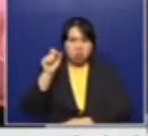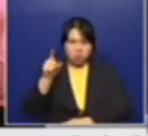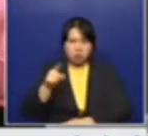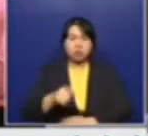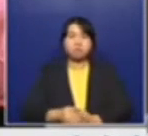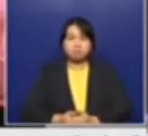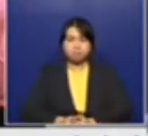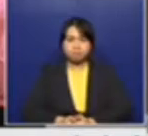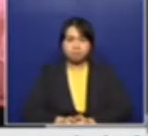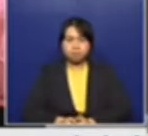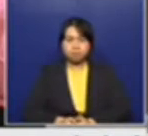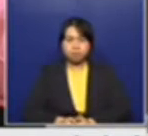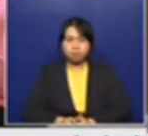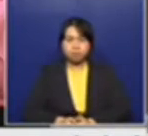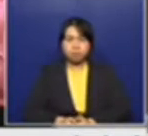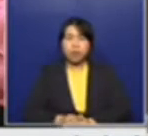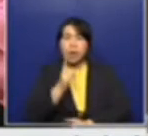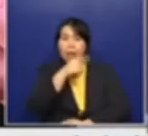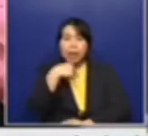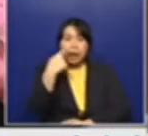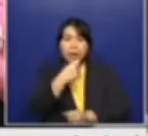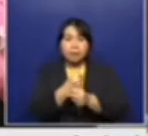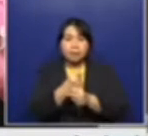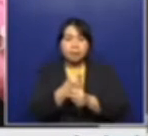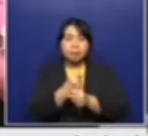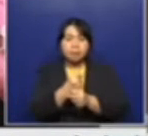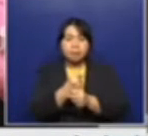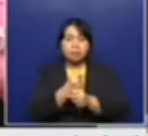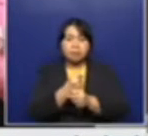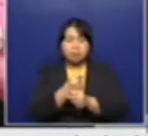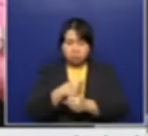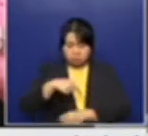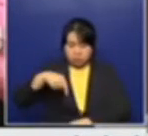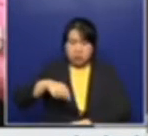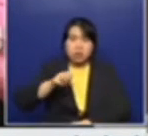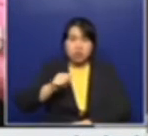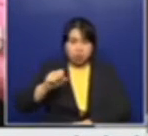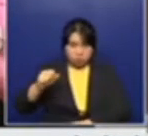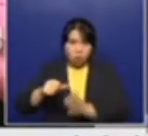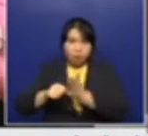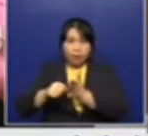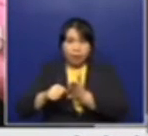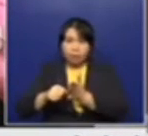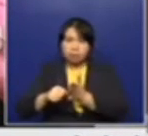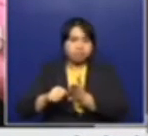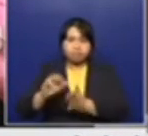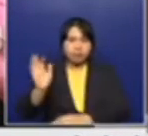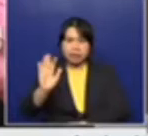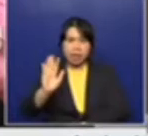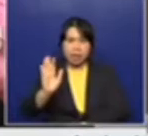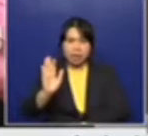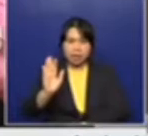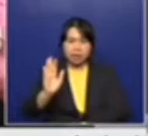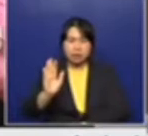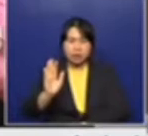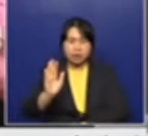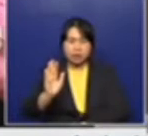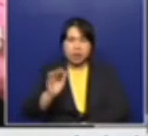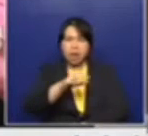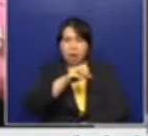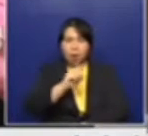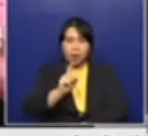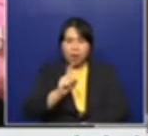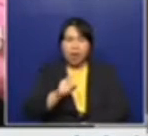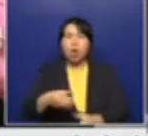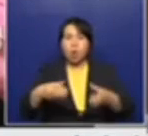วก็คนที่จะแก้ไขได้ไม่ใช่สภาผู้แทนราษฎรนะครับผมคิดว่าน่าจะมาจากคณะ